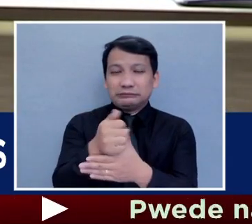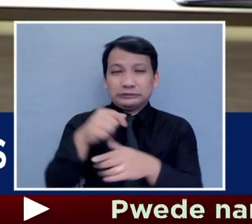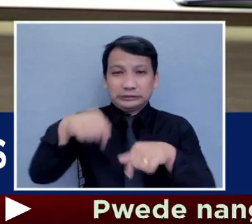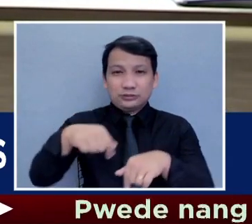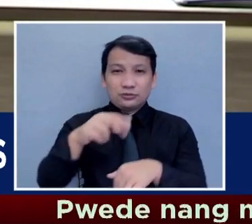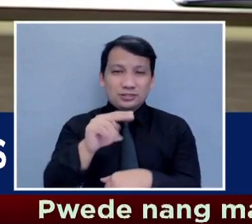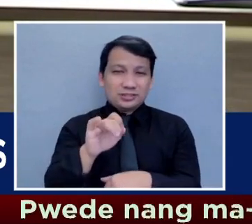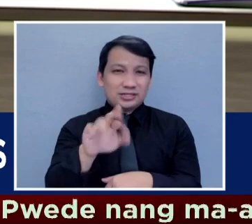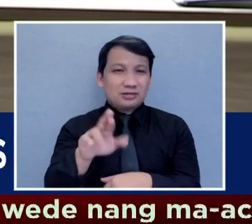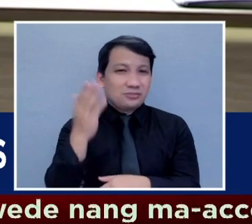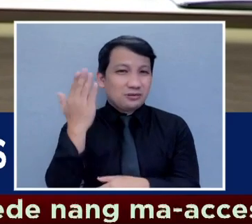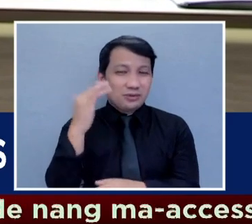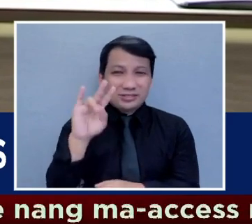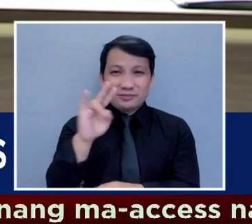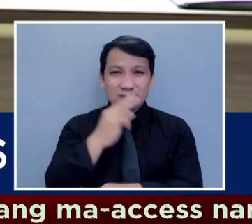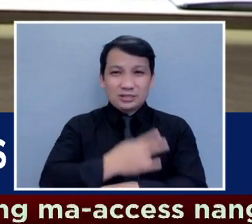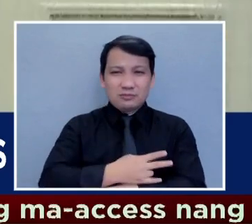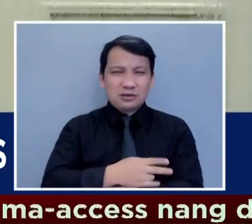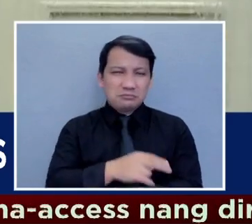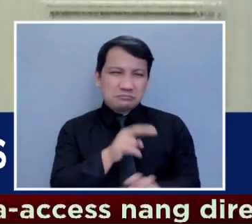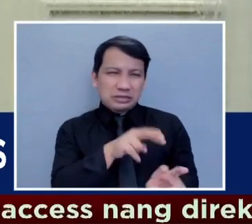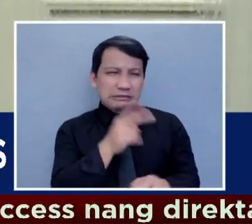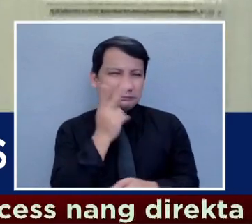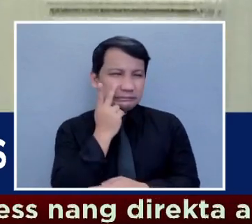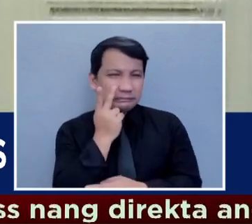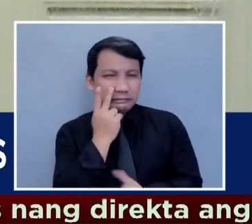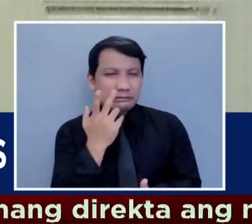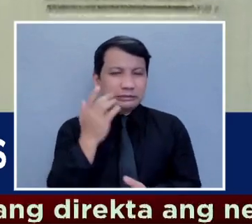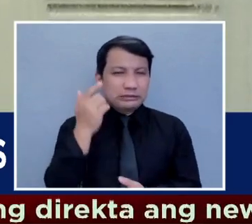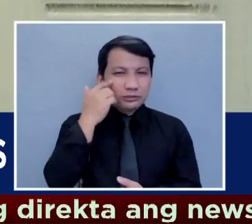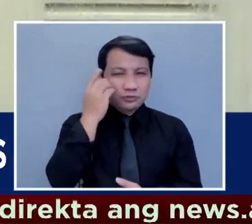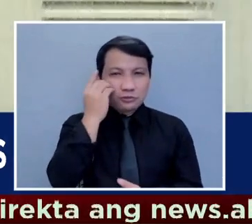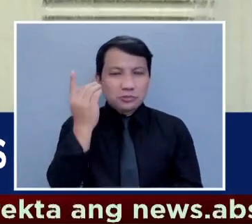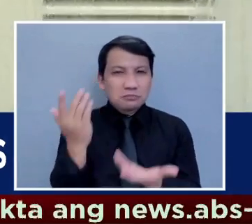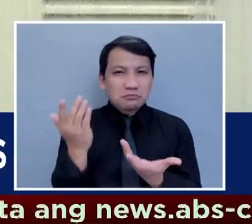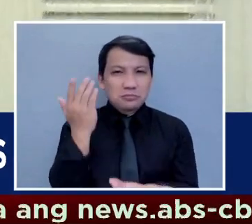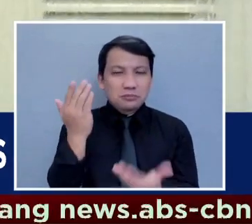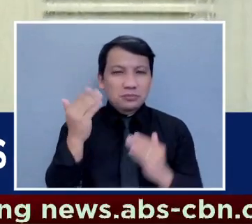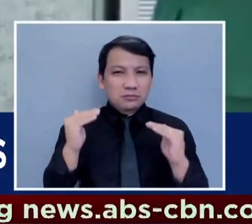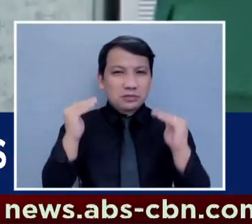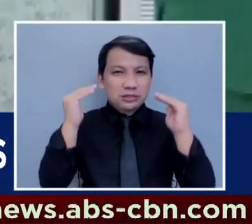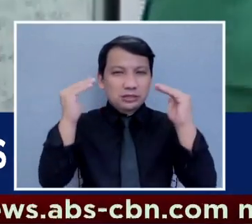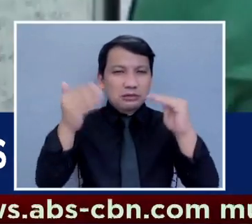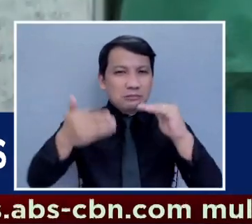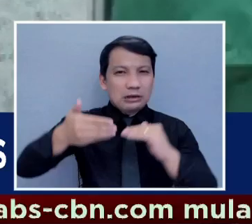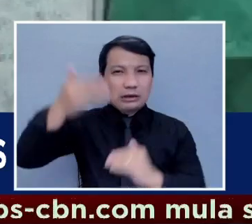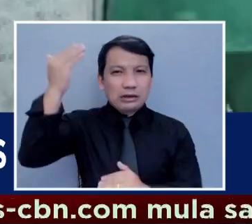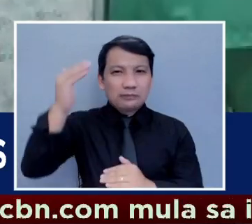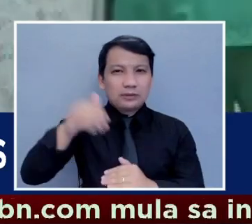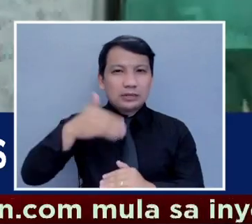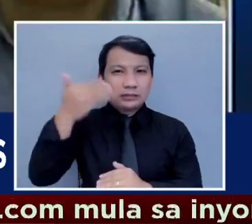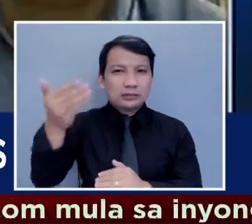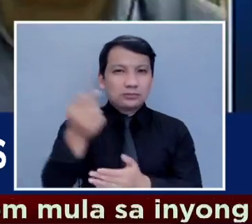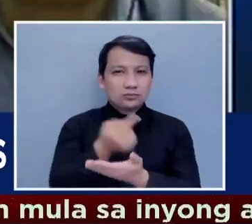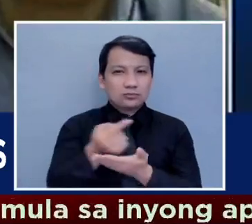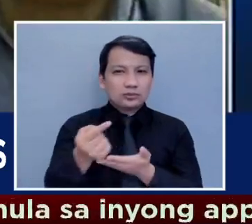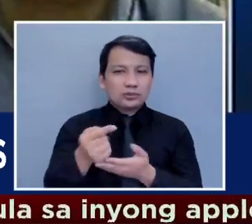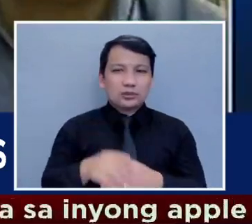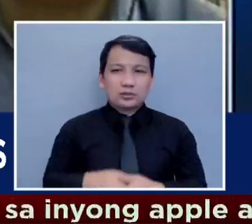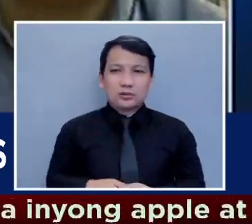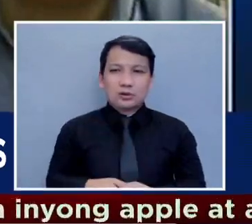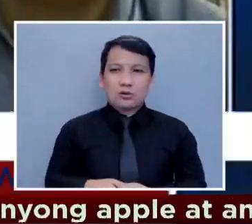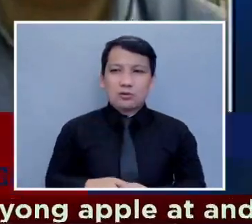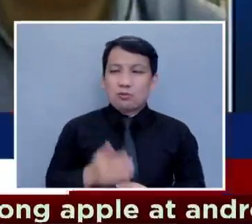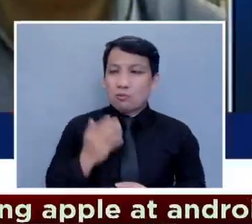nakaraang 7 araw. Pero tingin ni Professor Guido David, posible pa itong tumaas sa mga susunod na linggo. Posible itong